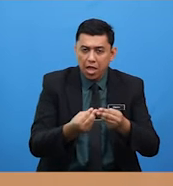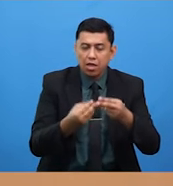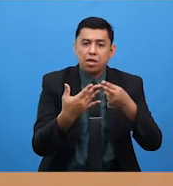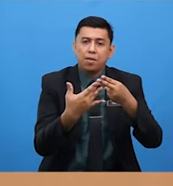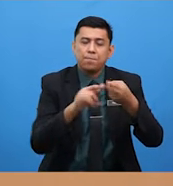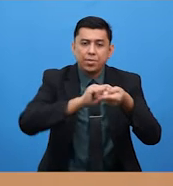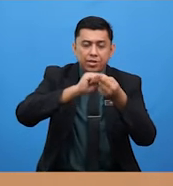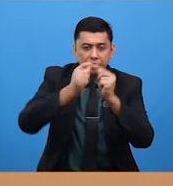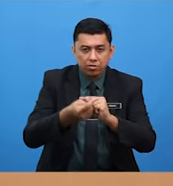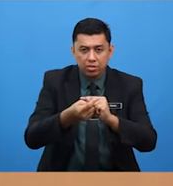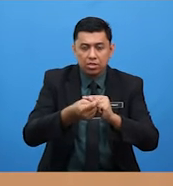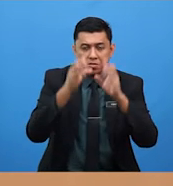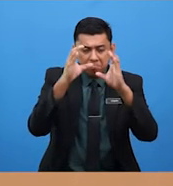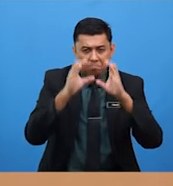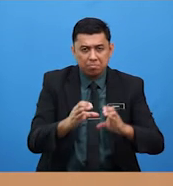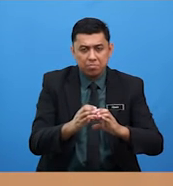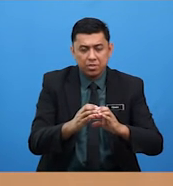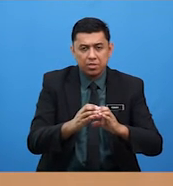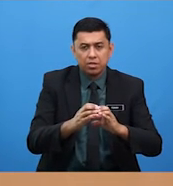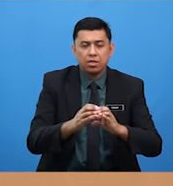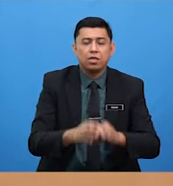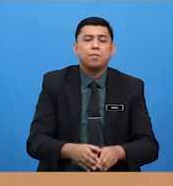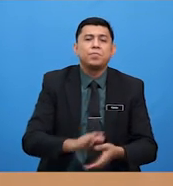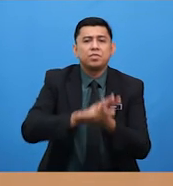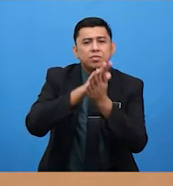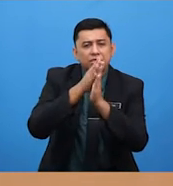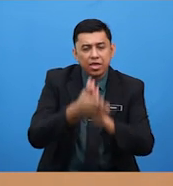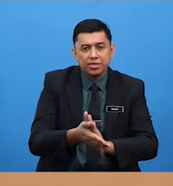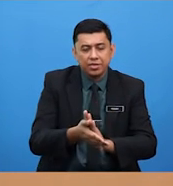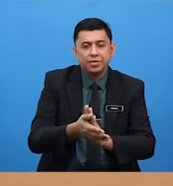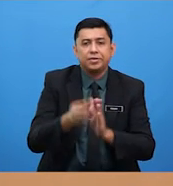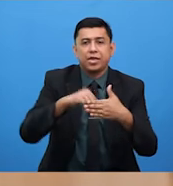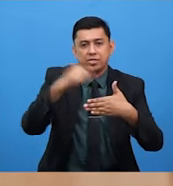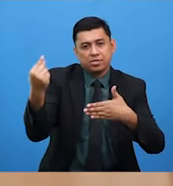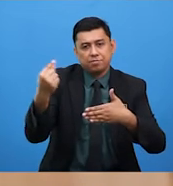boleh bertukar secara langsung daripada pepejal menjadi gas.